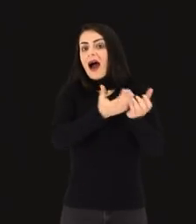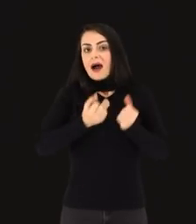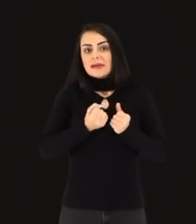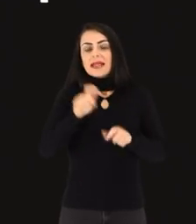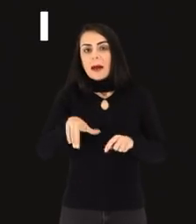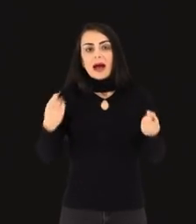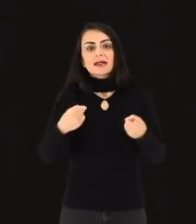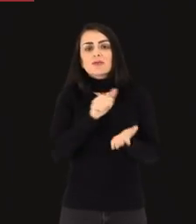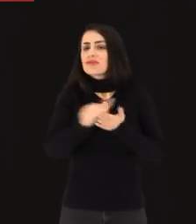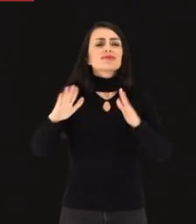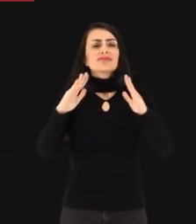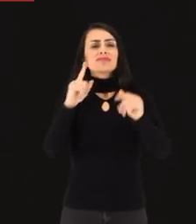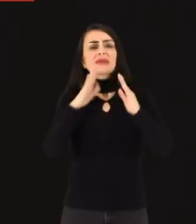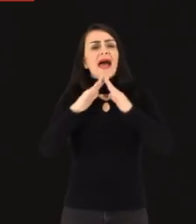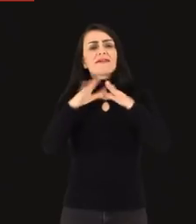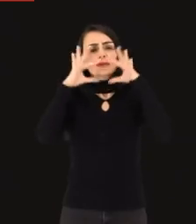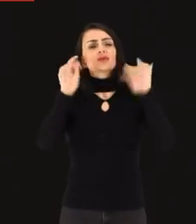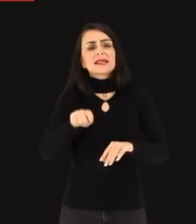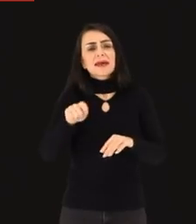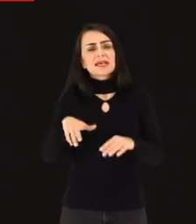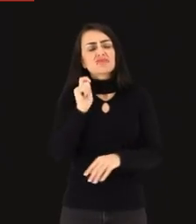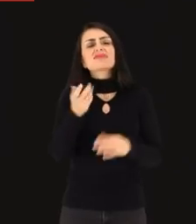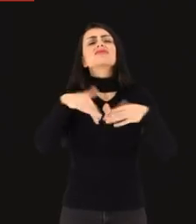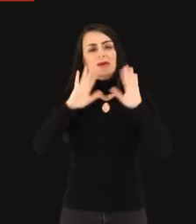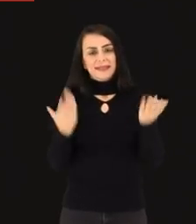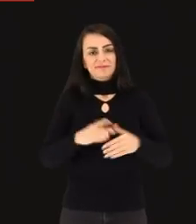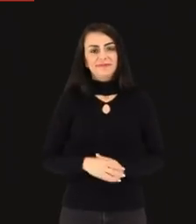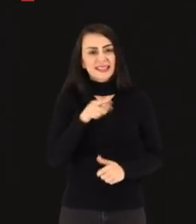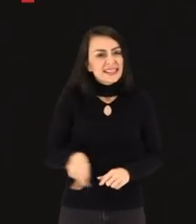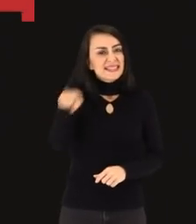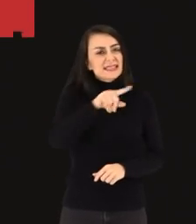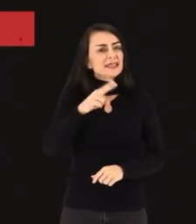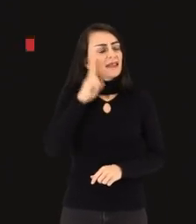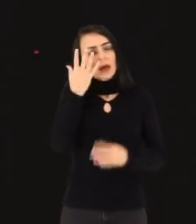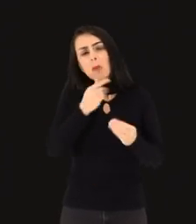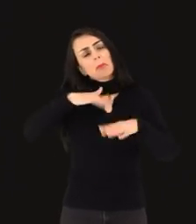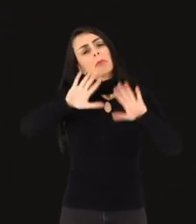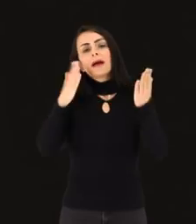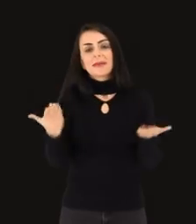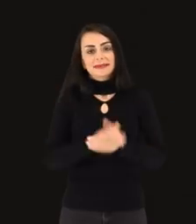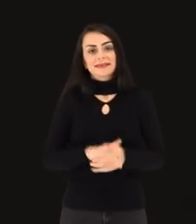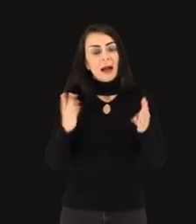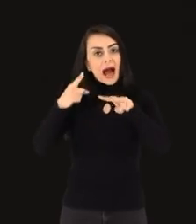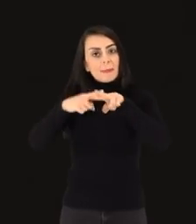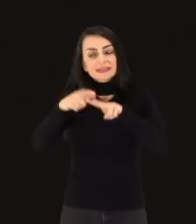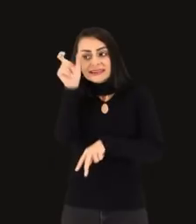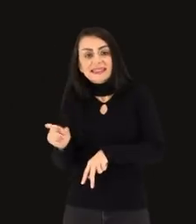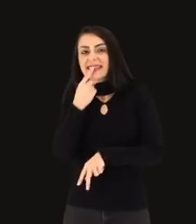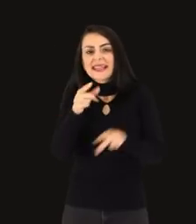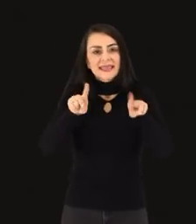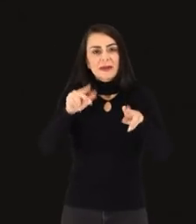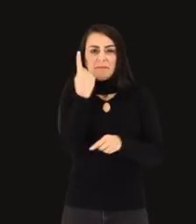birinin mutluluğuyla mutlu olmanın ne kadar saf ve temiz bir heyecan olduğunu hissetmek lazım bazen. Bir çocuğu